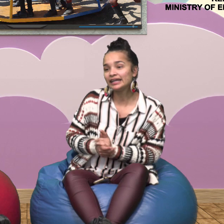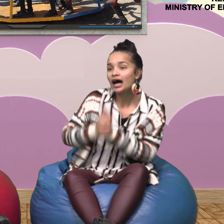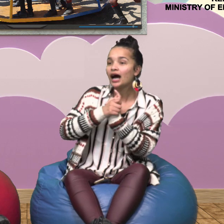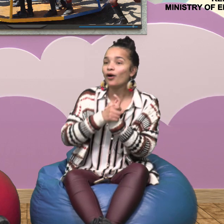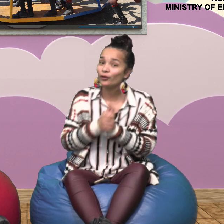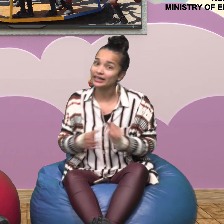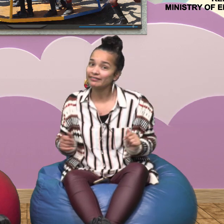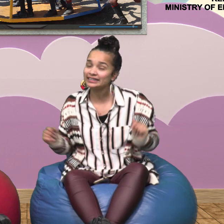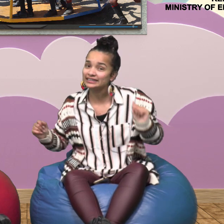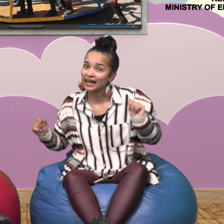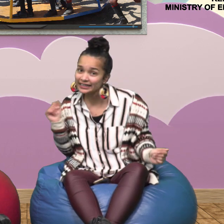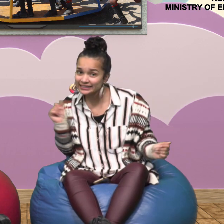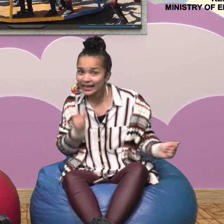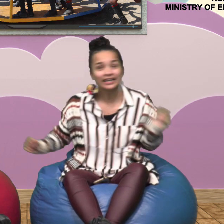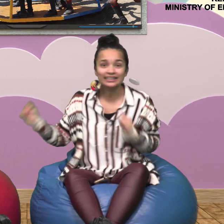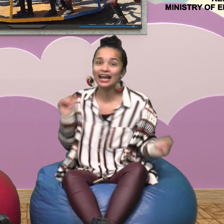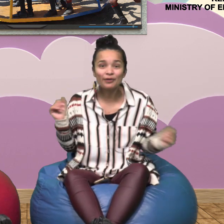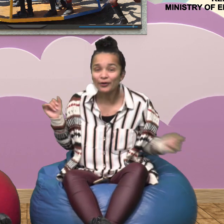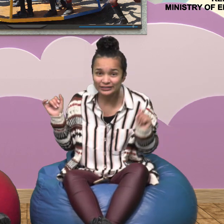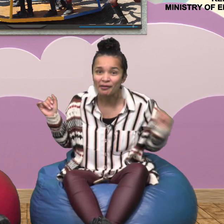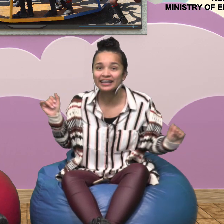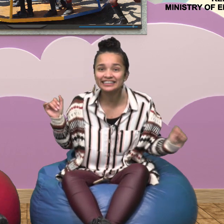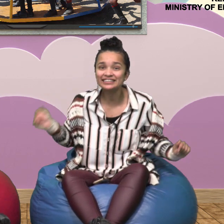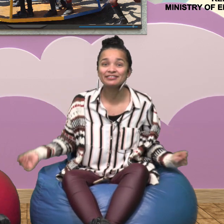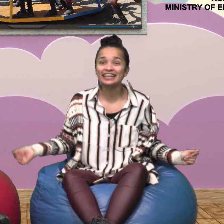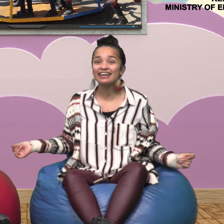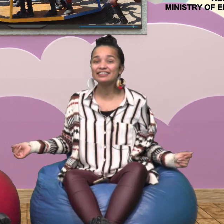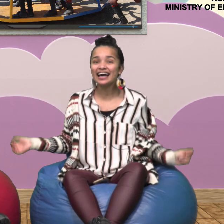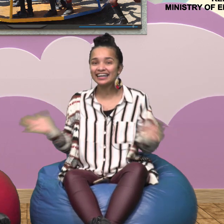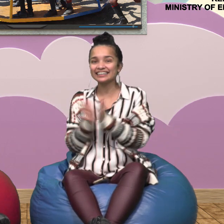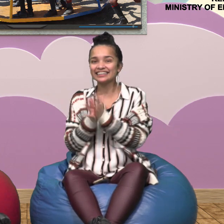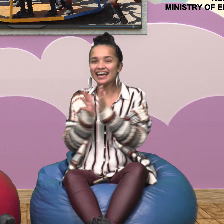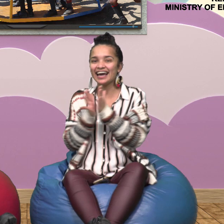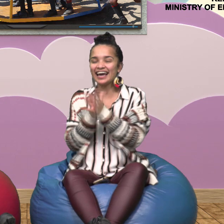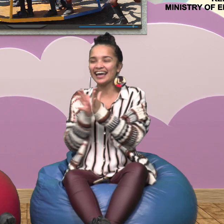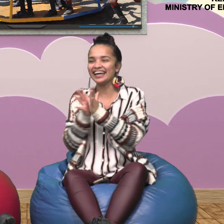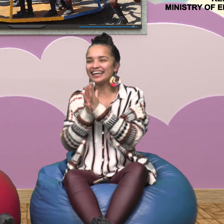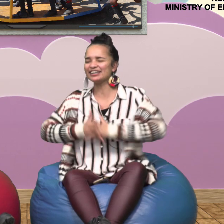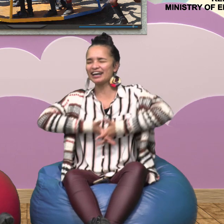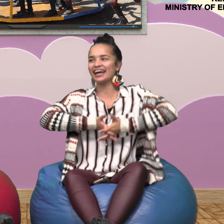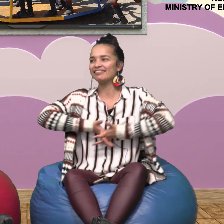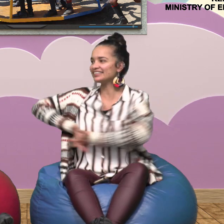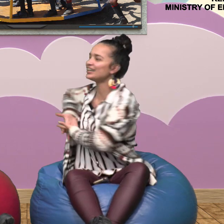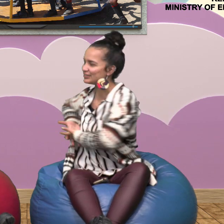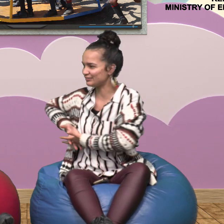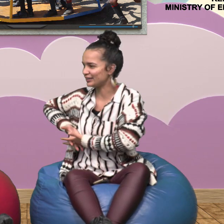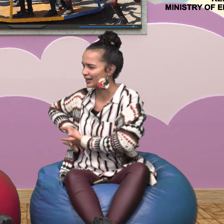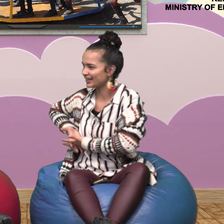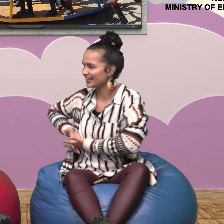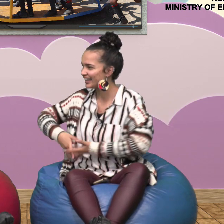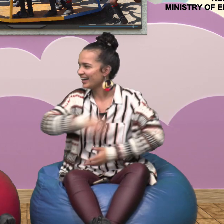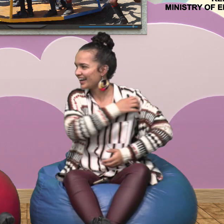van onderwys dankie sê dat hulle ook ons maatjies is vir julle week. Yay! Okay, wat klink ons